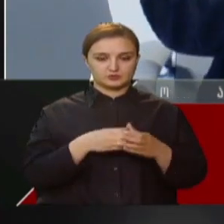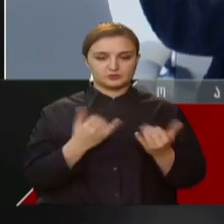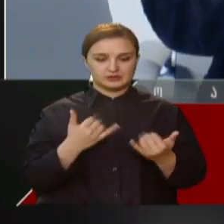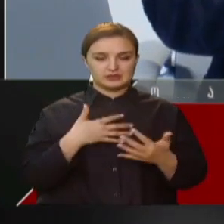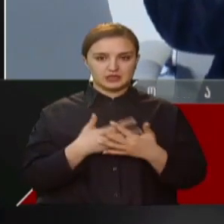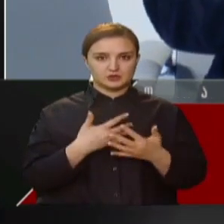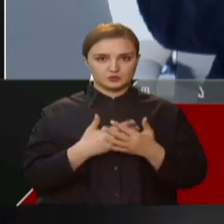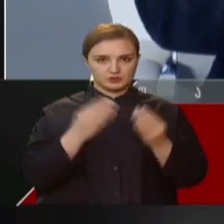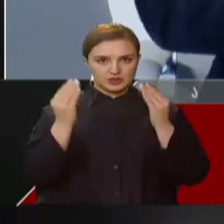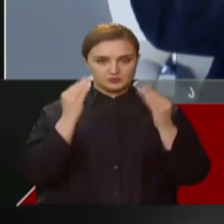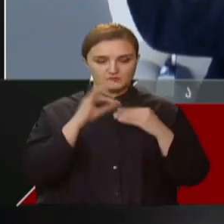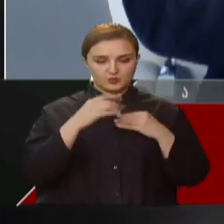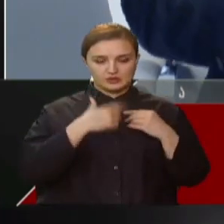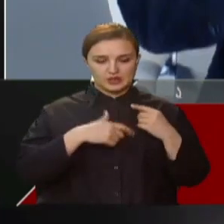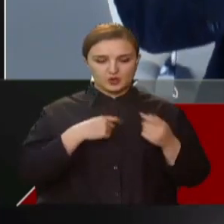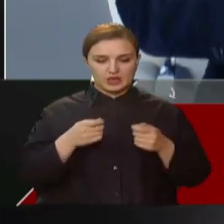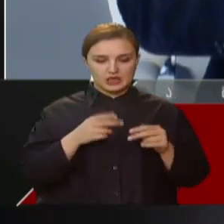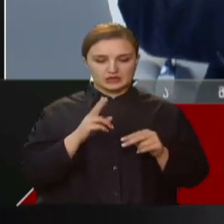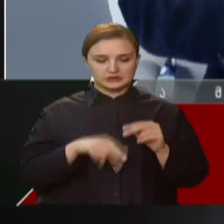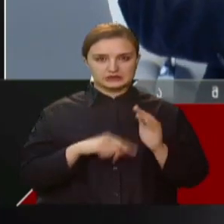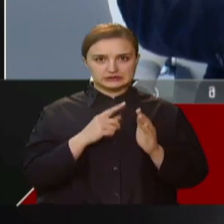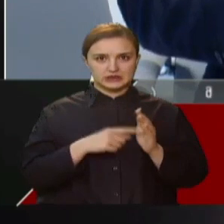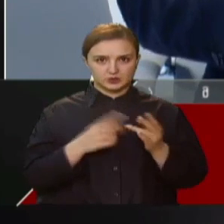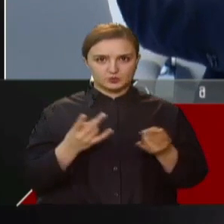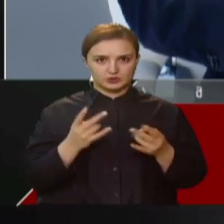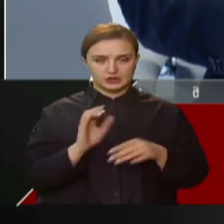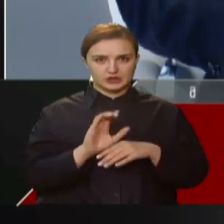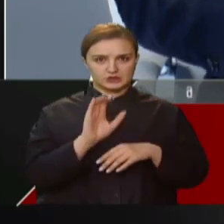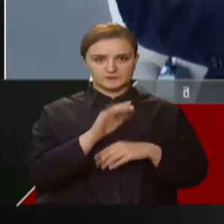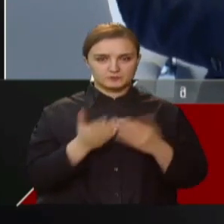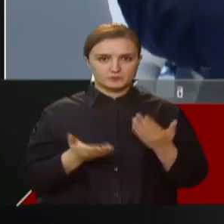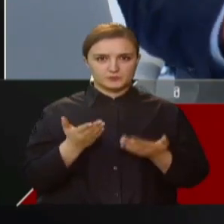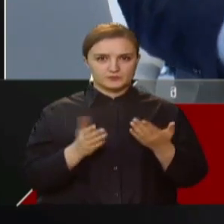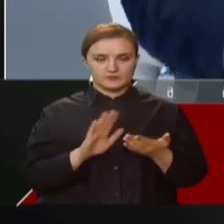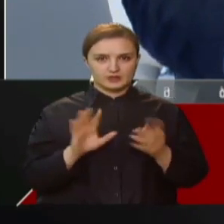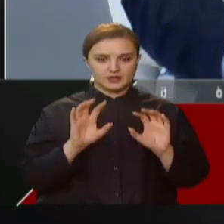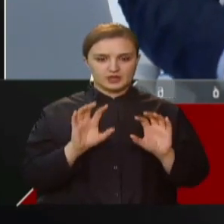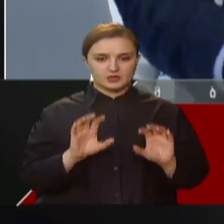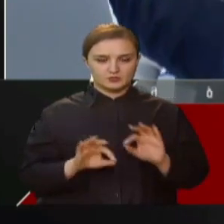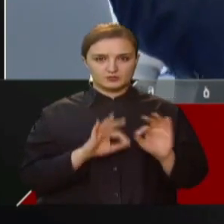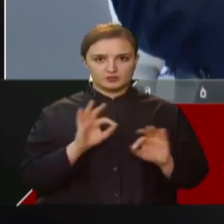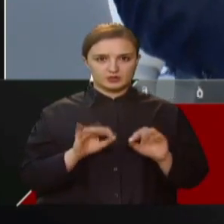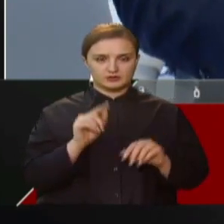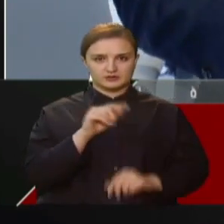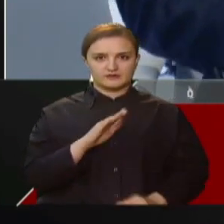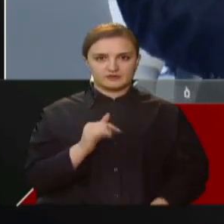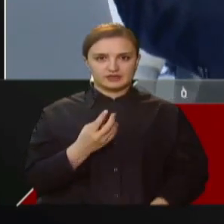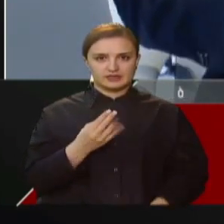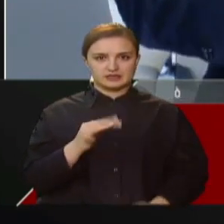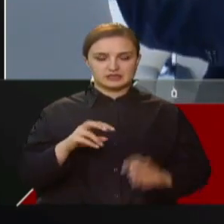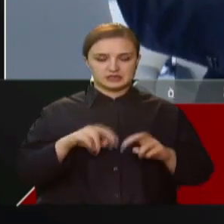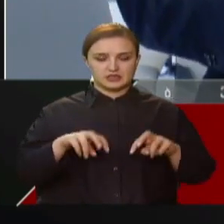აქტიურად განიხილება დეოლიგარქიზაციის საკითხი. Უნდა გაიგზავნოს თუ არა ეს კანონის პროექტი ვენეციის